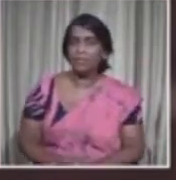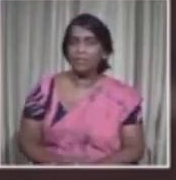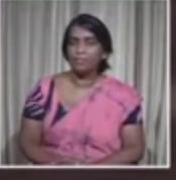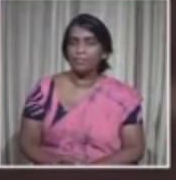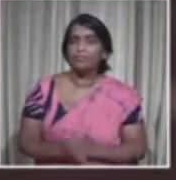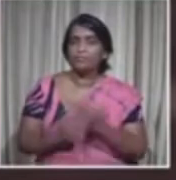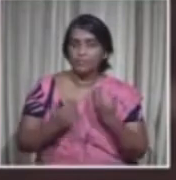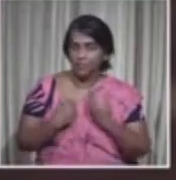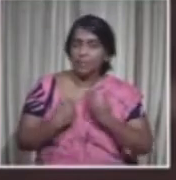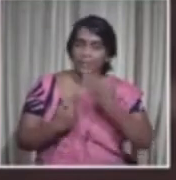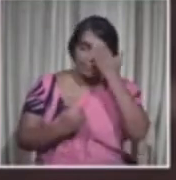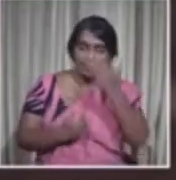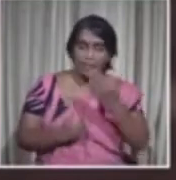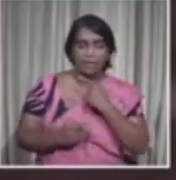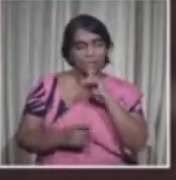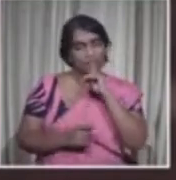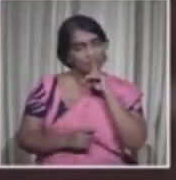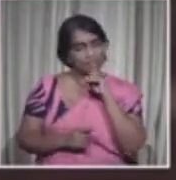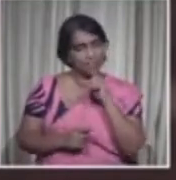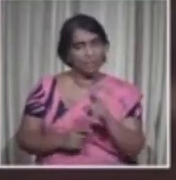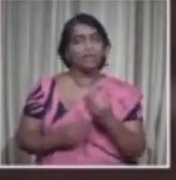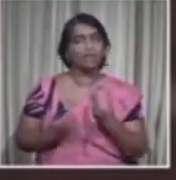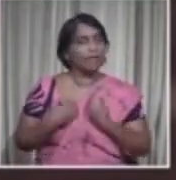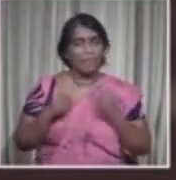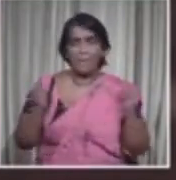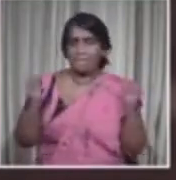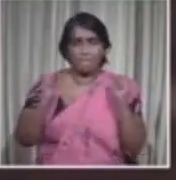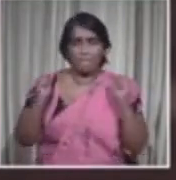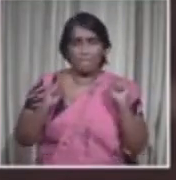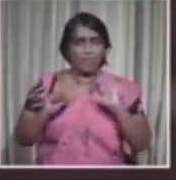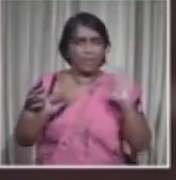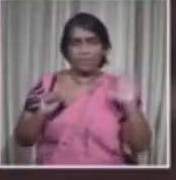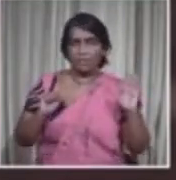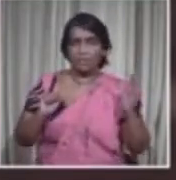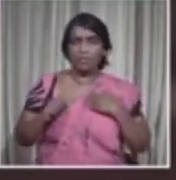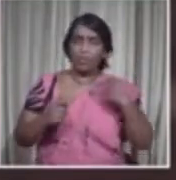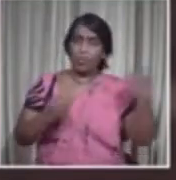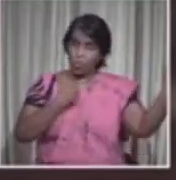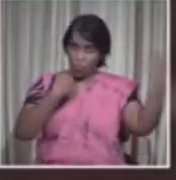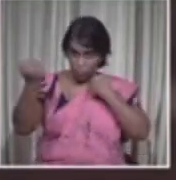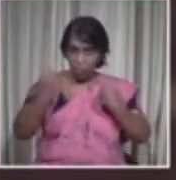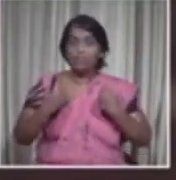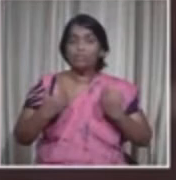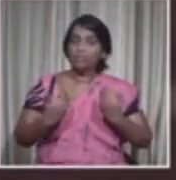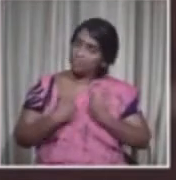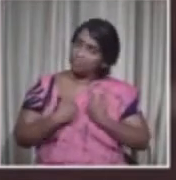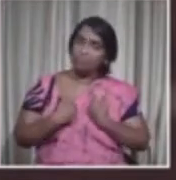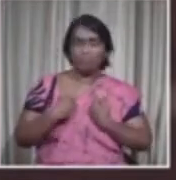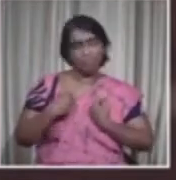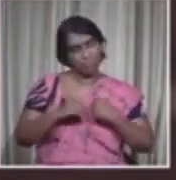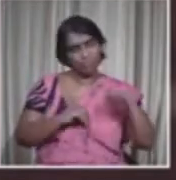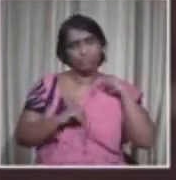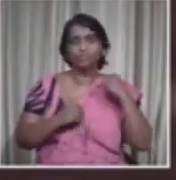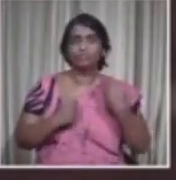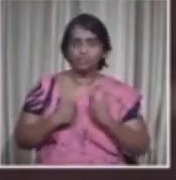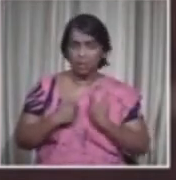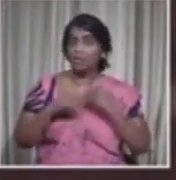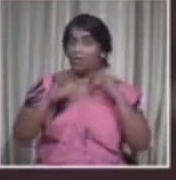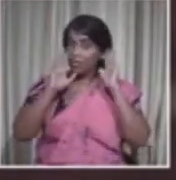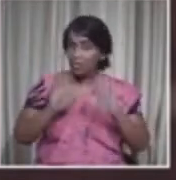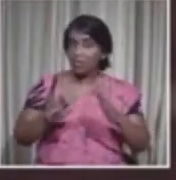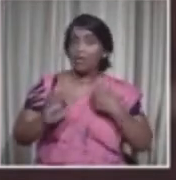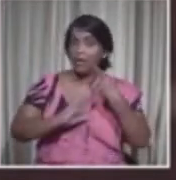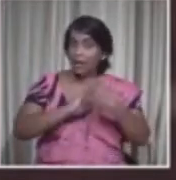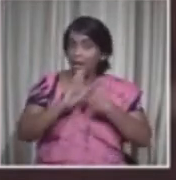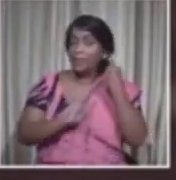ඔබතුමාගෙන් අපි ඉතමත් මාතෘක ඉල්ලනවා අපි බය නැහැ අපිට ගහන්න හදනවා නම් අපි එකට මුණ දෙන්න සූදානම් හැබැයි අපි කියන මේ